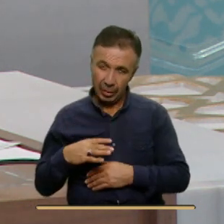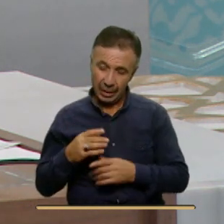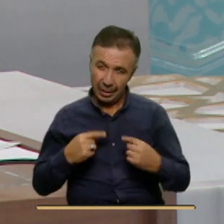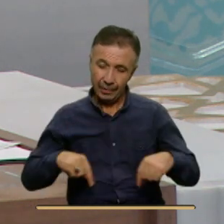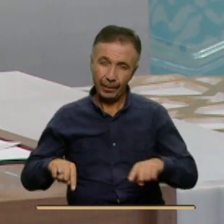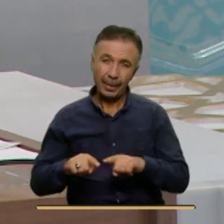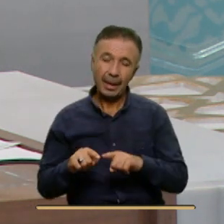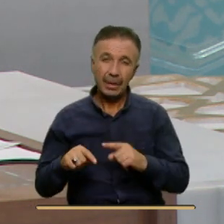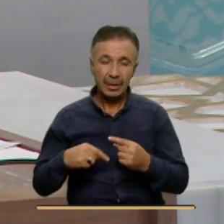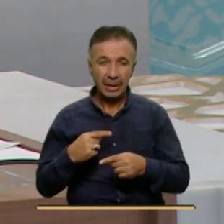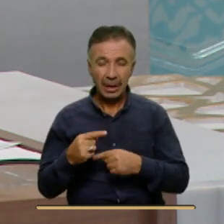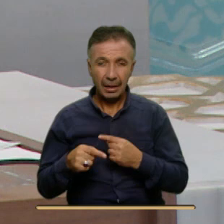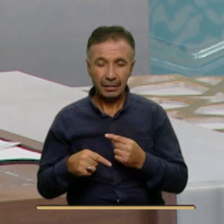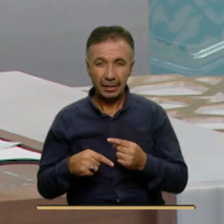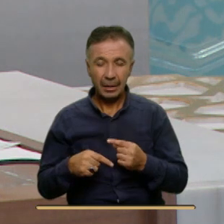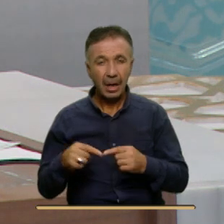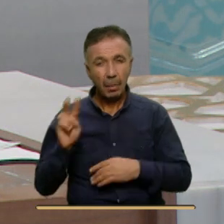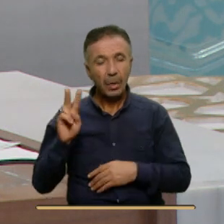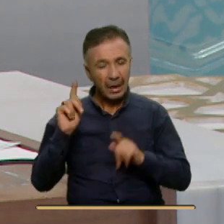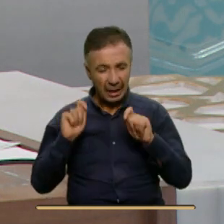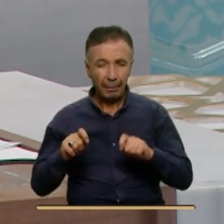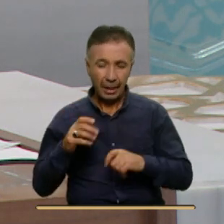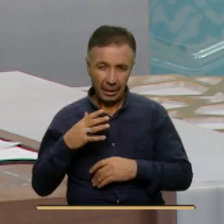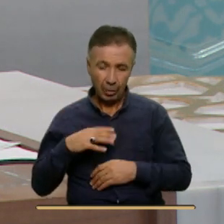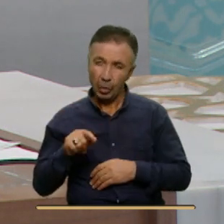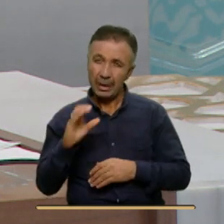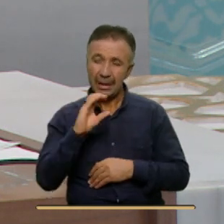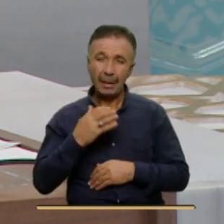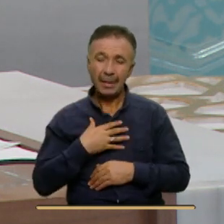kılmak istiyorsak o İslam'da vardır.